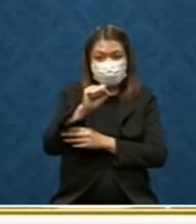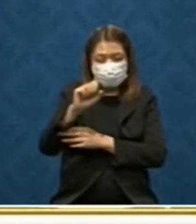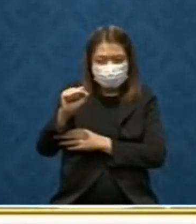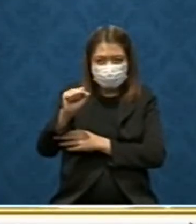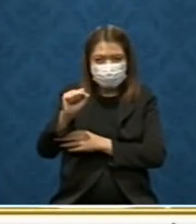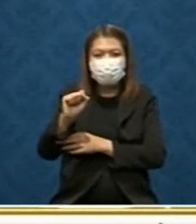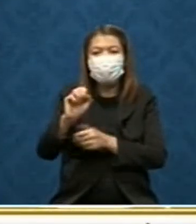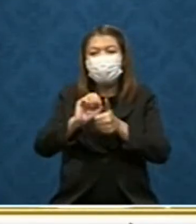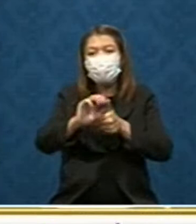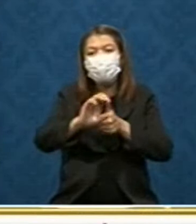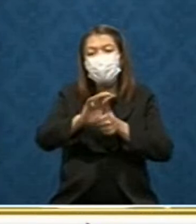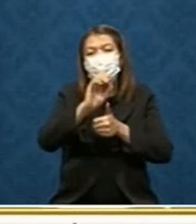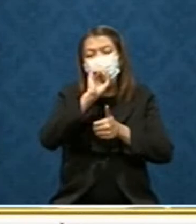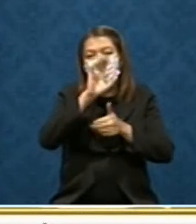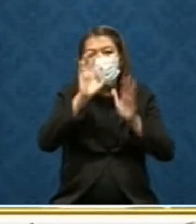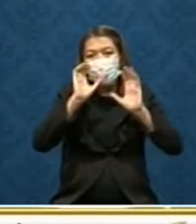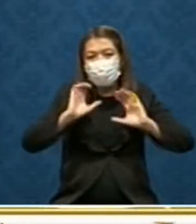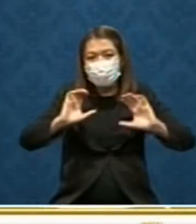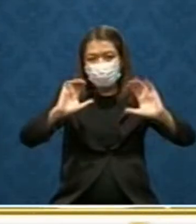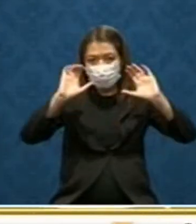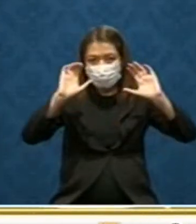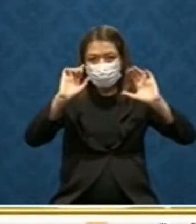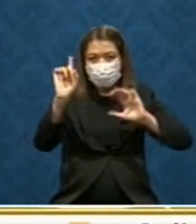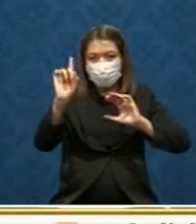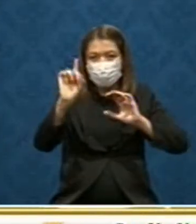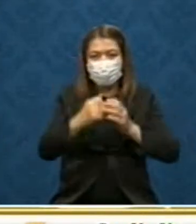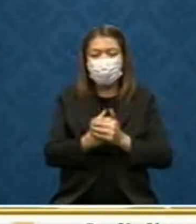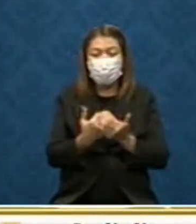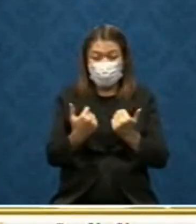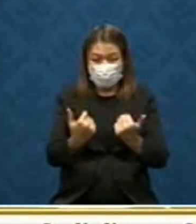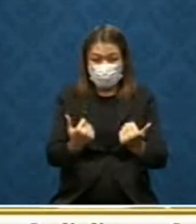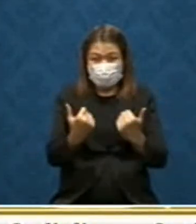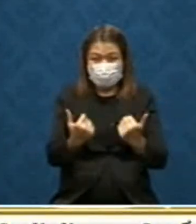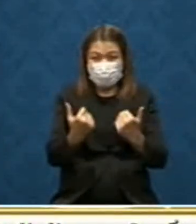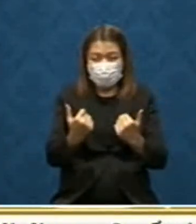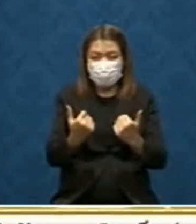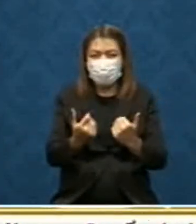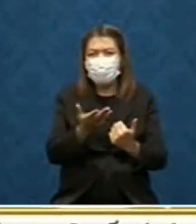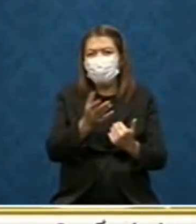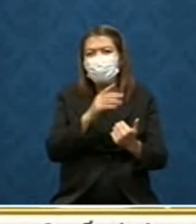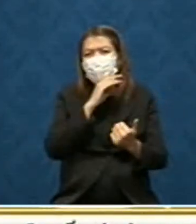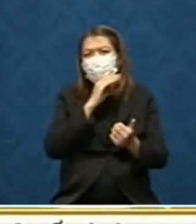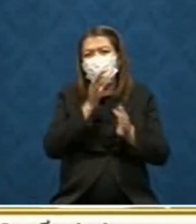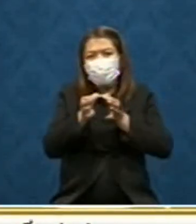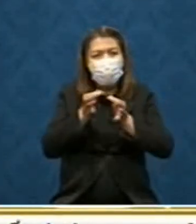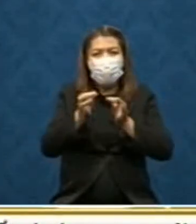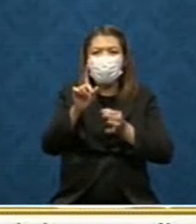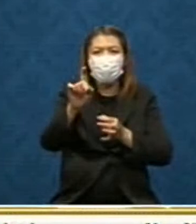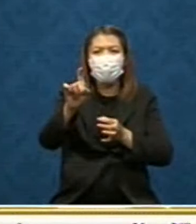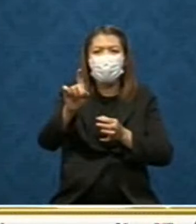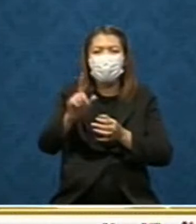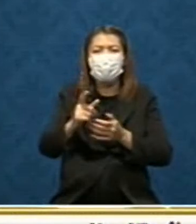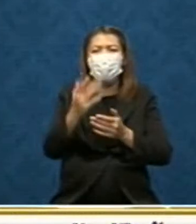พกเว้ต่อไม่ได้ว่